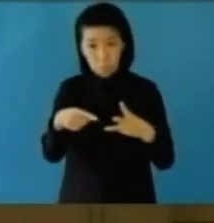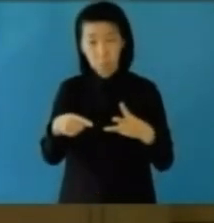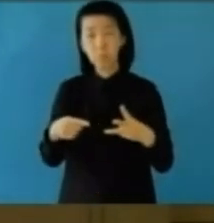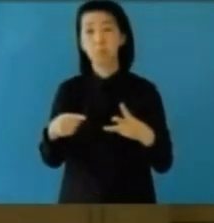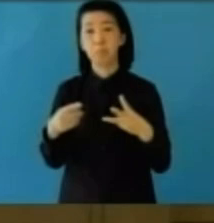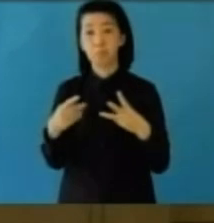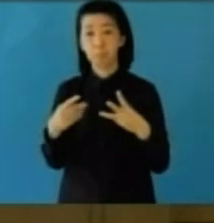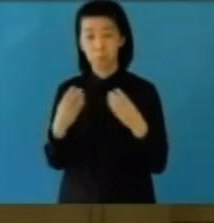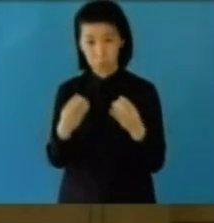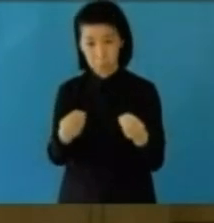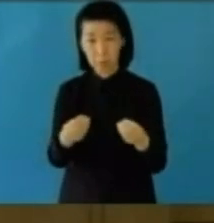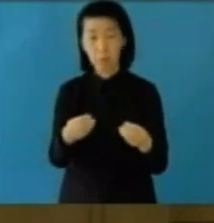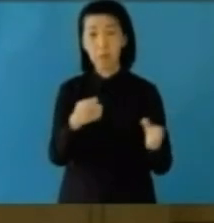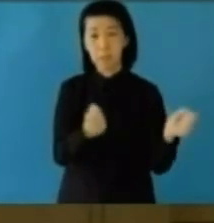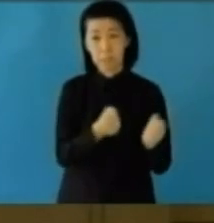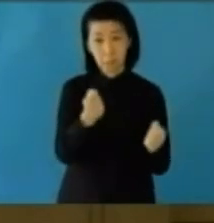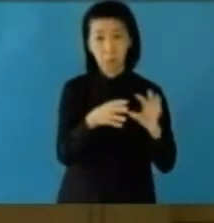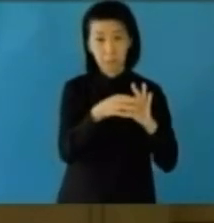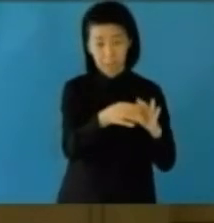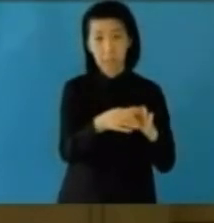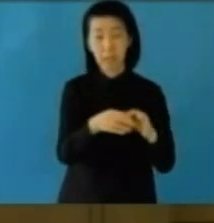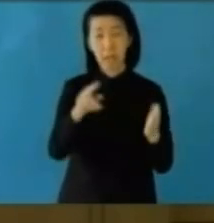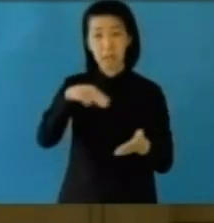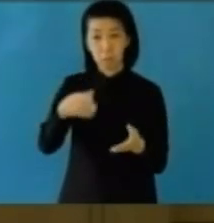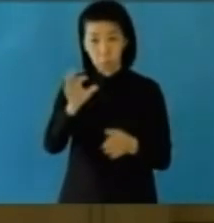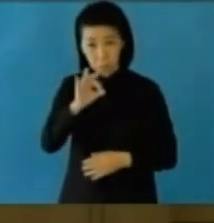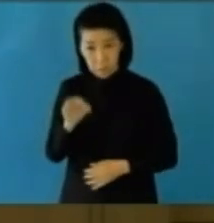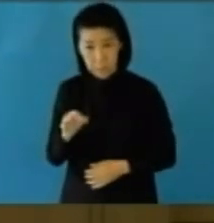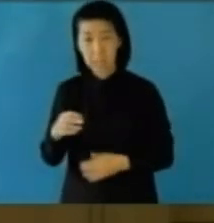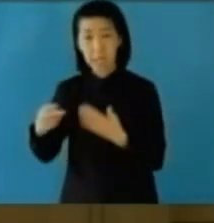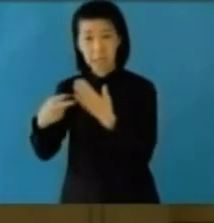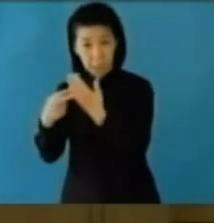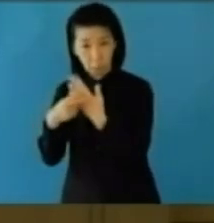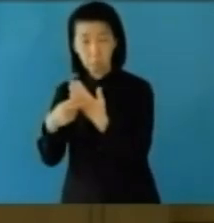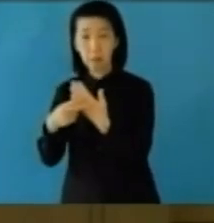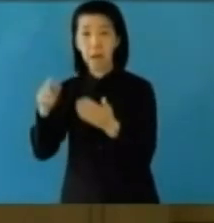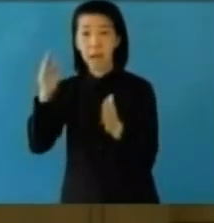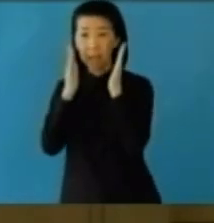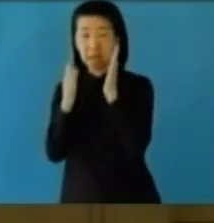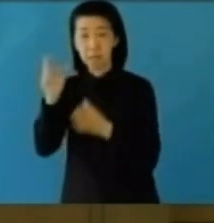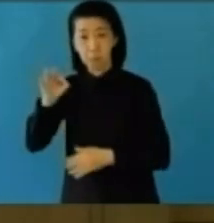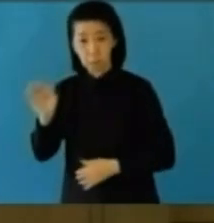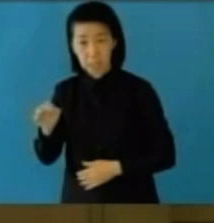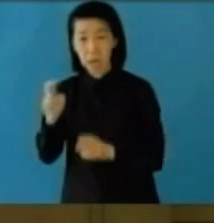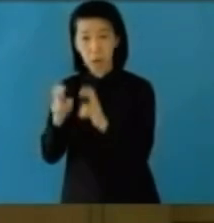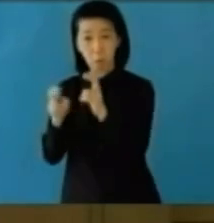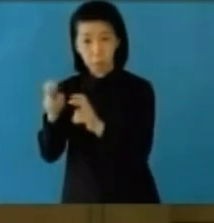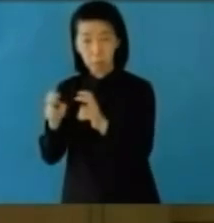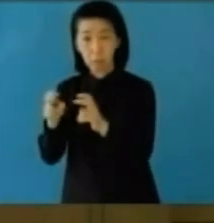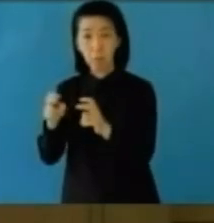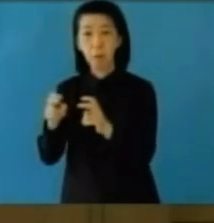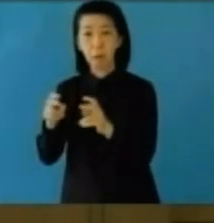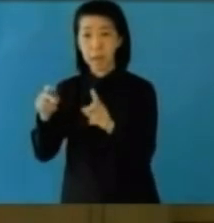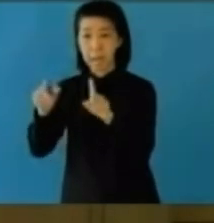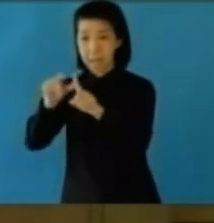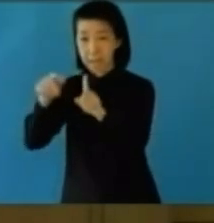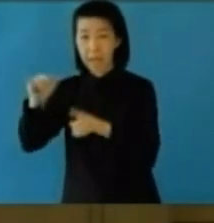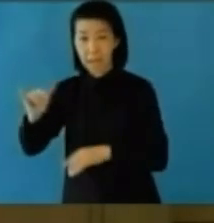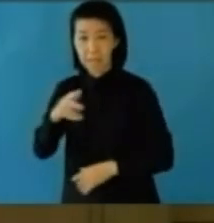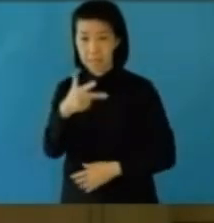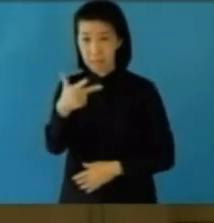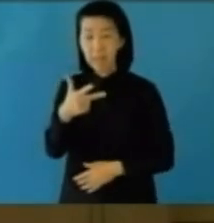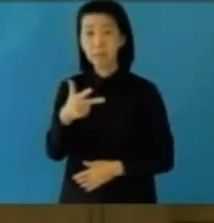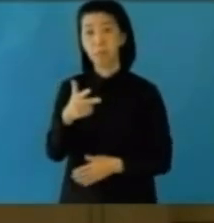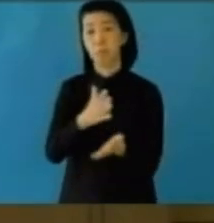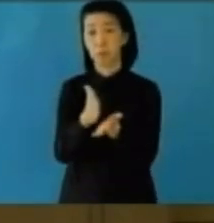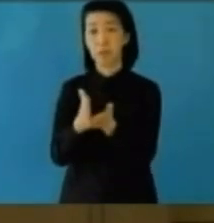。自動車関連、食品関連、医薬品、化粧品関連、ロボット、 AI との7分野であります。また知事自らですね、立地